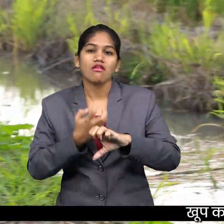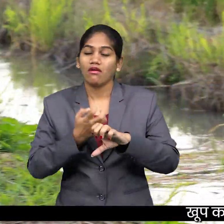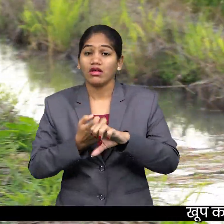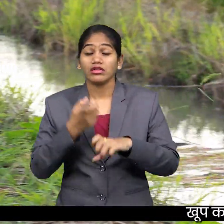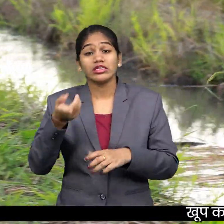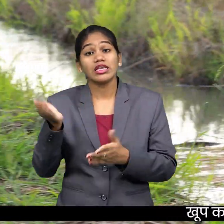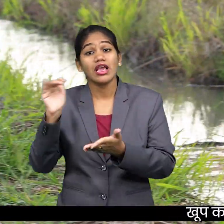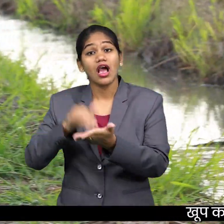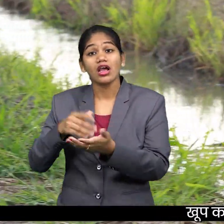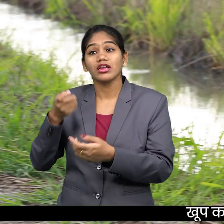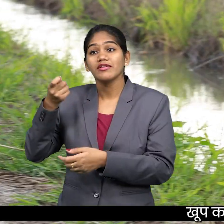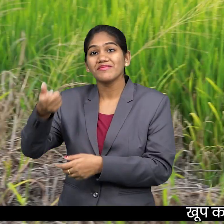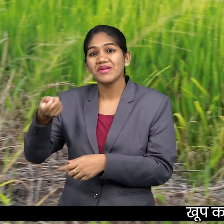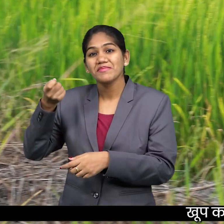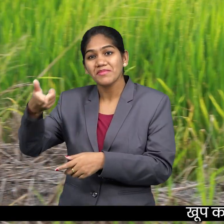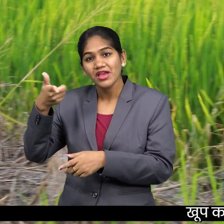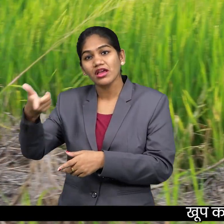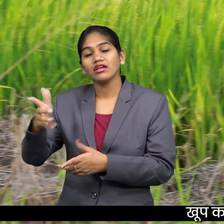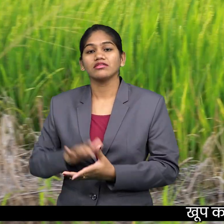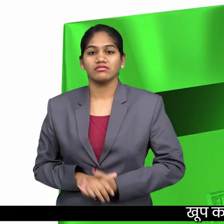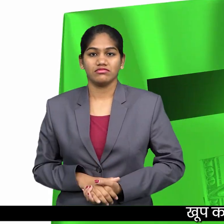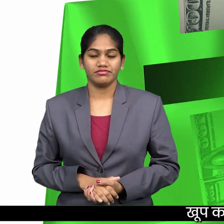खूप कष्ट करावे लागतात.